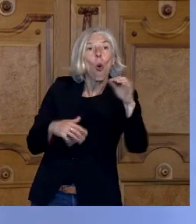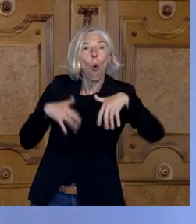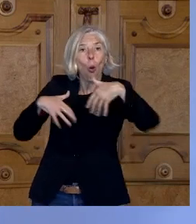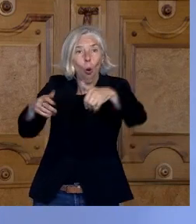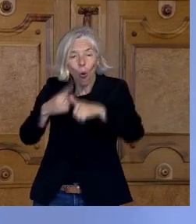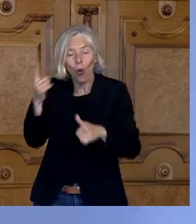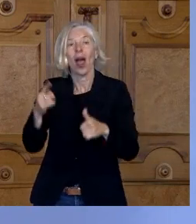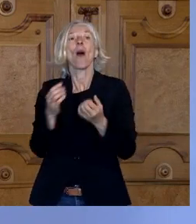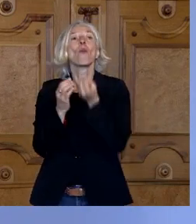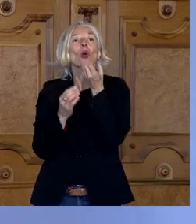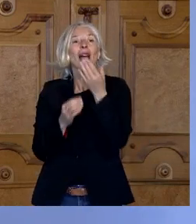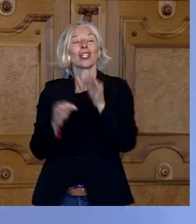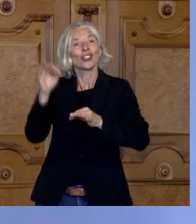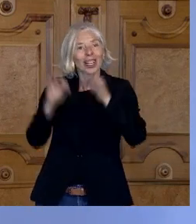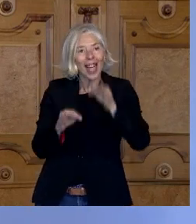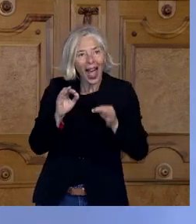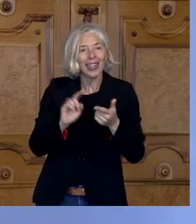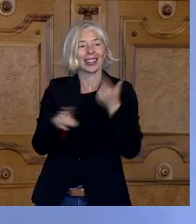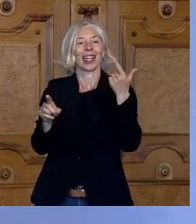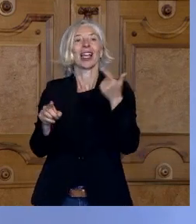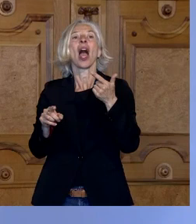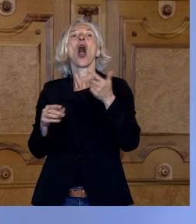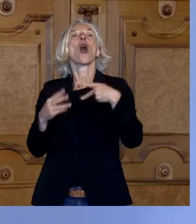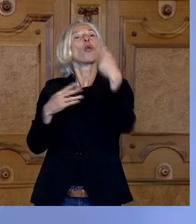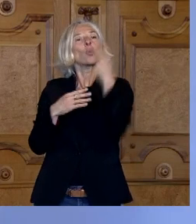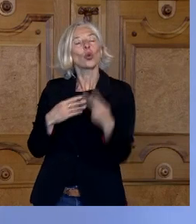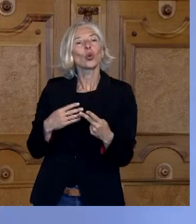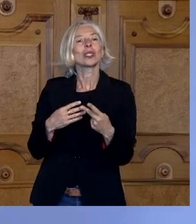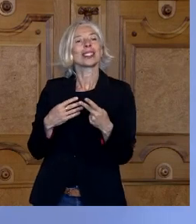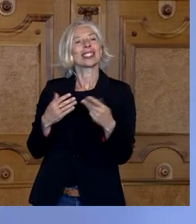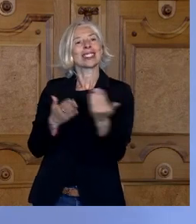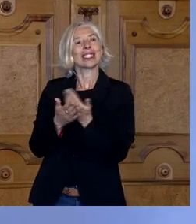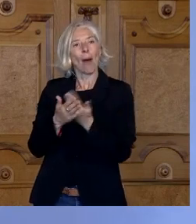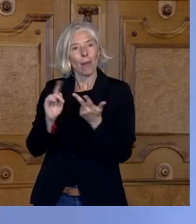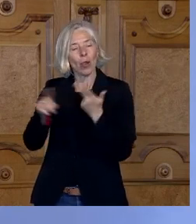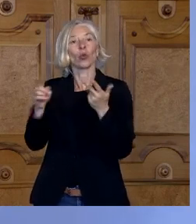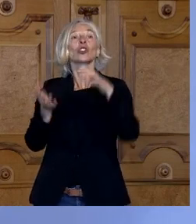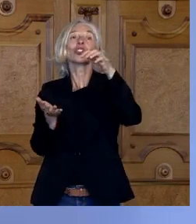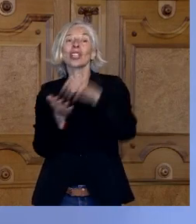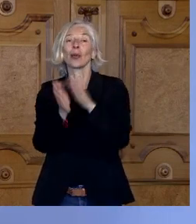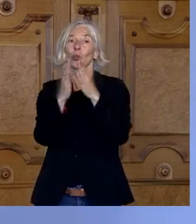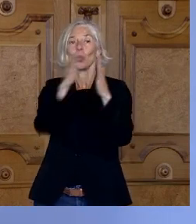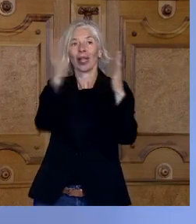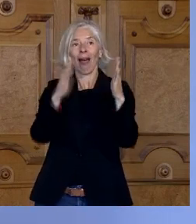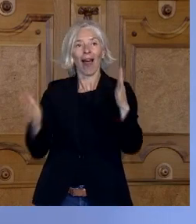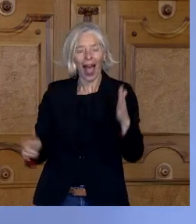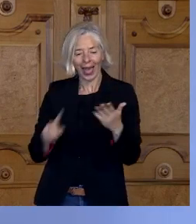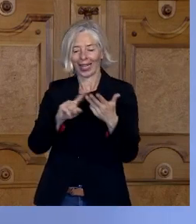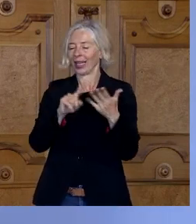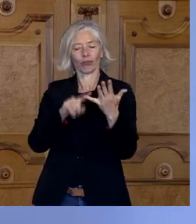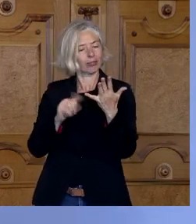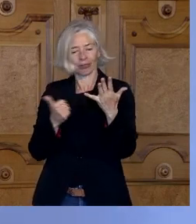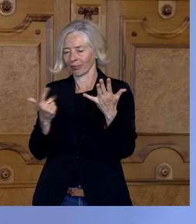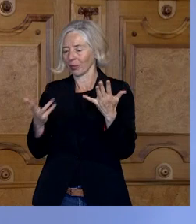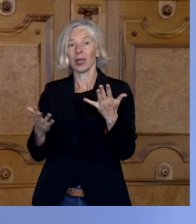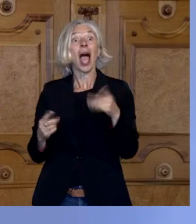Museen, das Naturmuseum und die Stadtbücherei. Das wird schrittweise ab Montag erfolgen. Der Zoo wird am